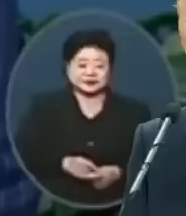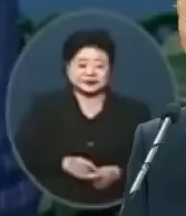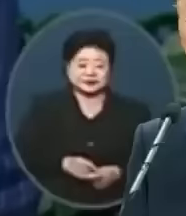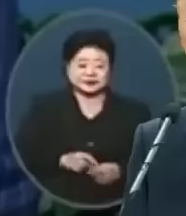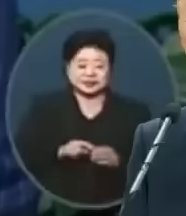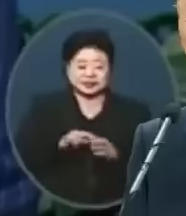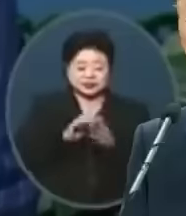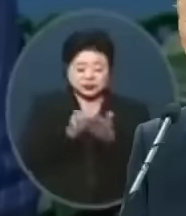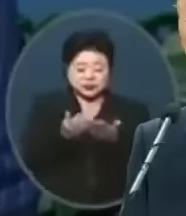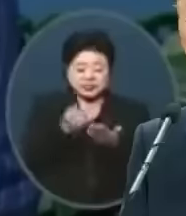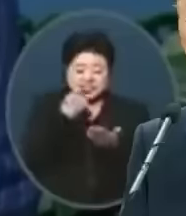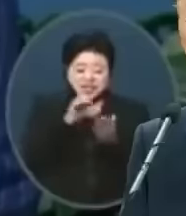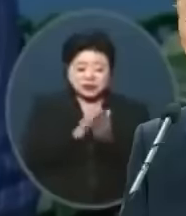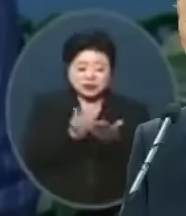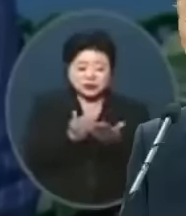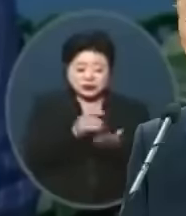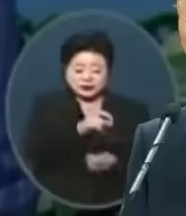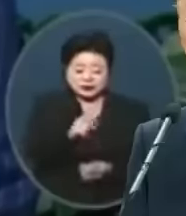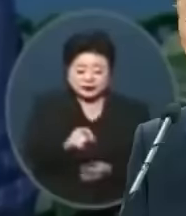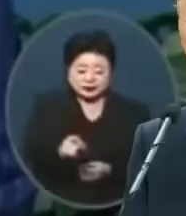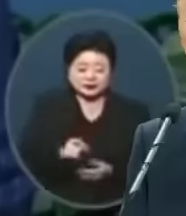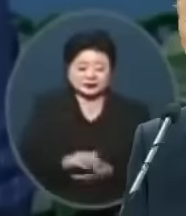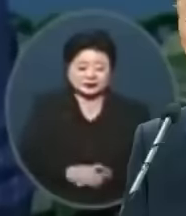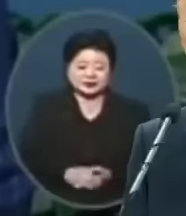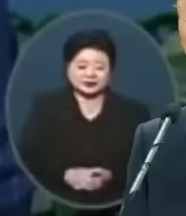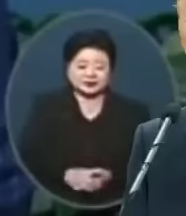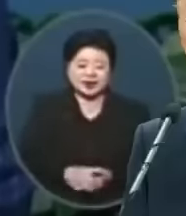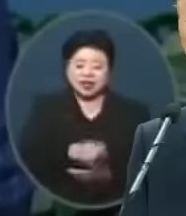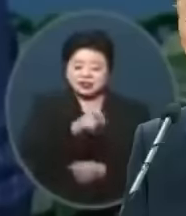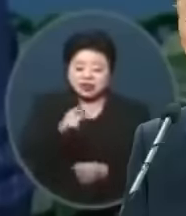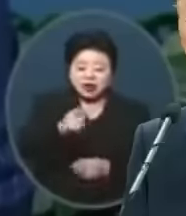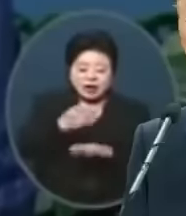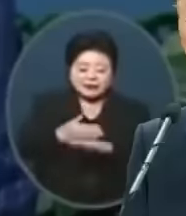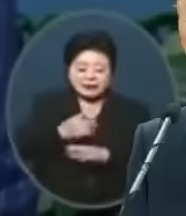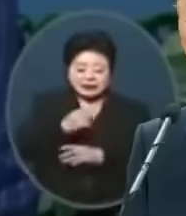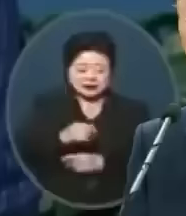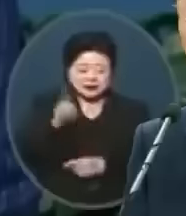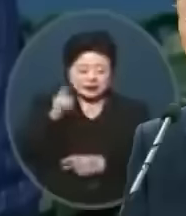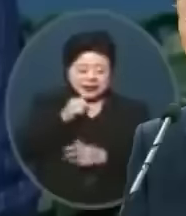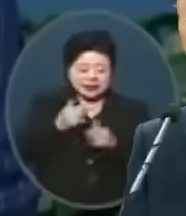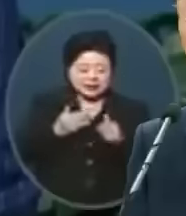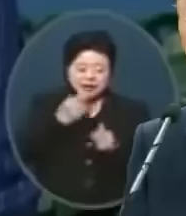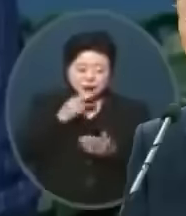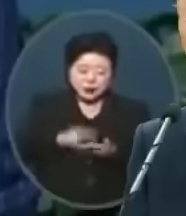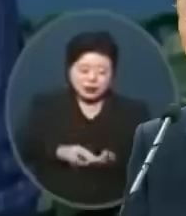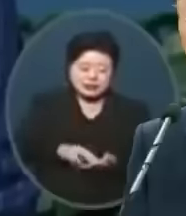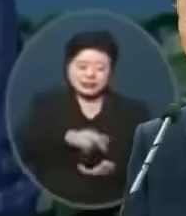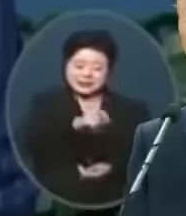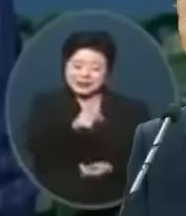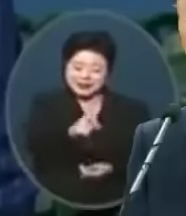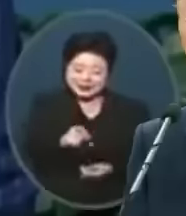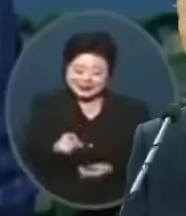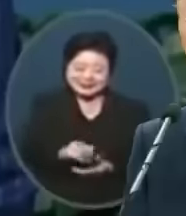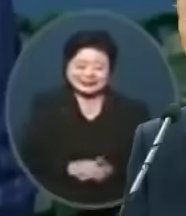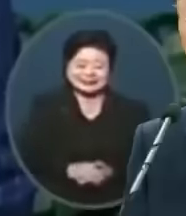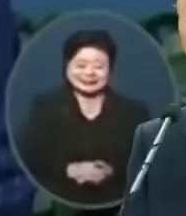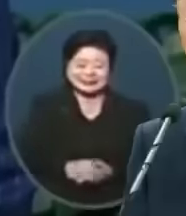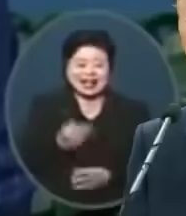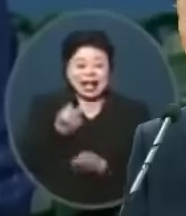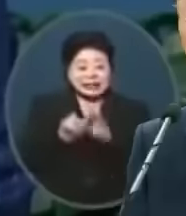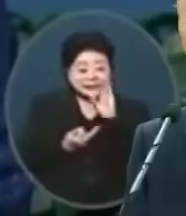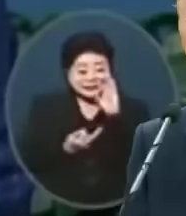공책이 있고 집 머리맡에도 있습니다. 매일같이 하나님께 편지를 씁니다.